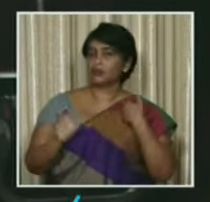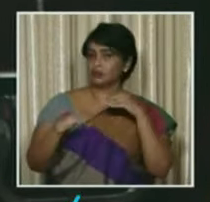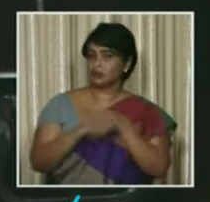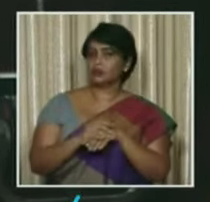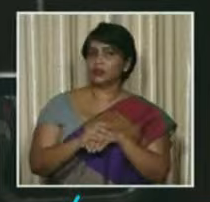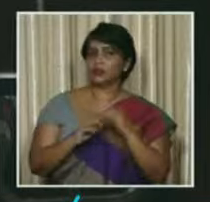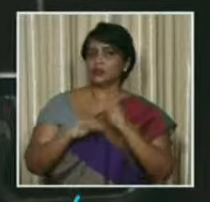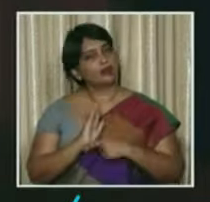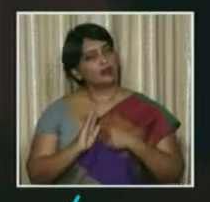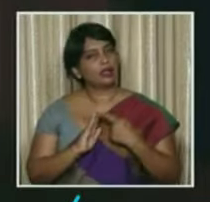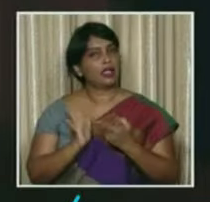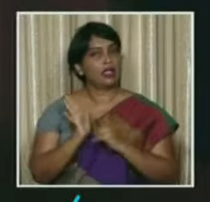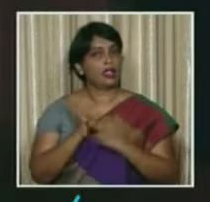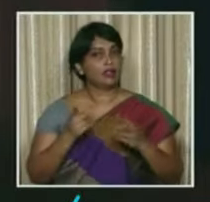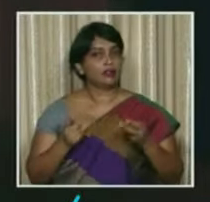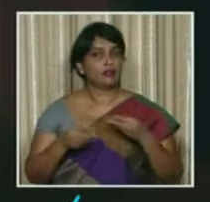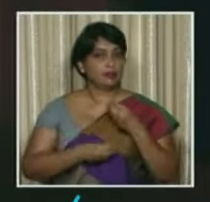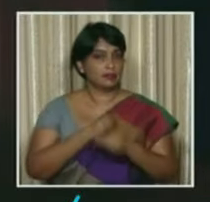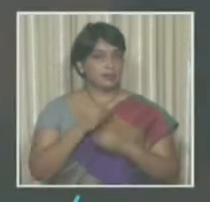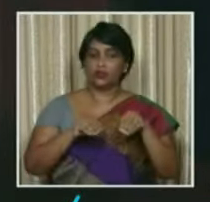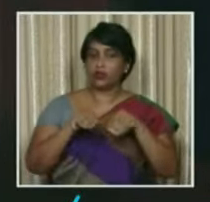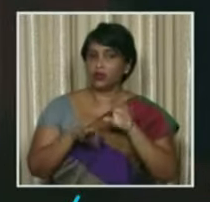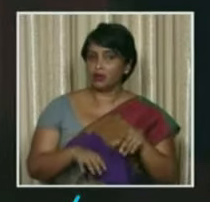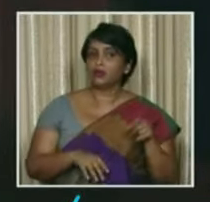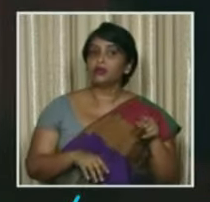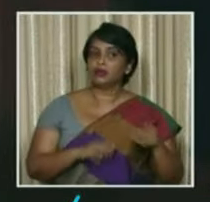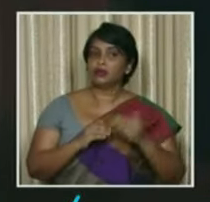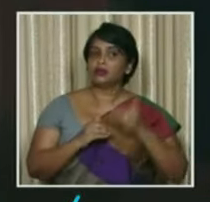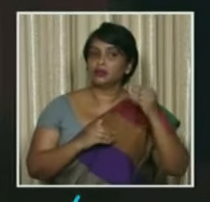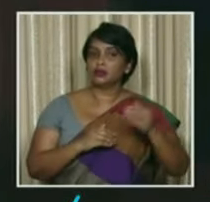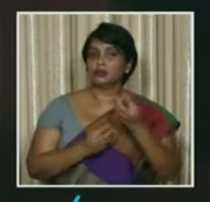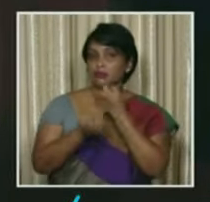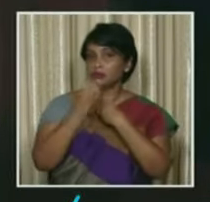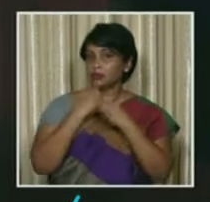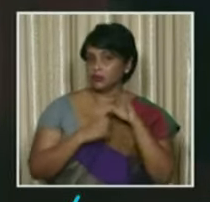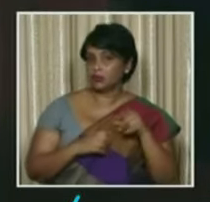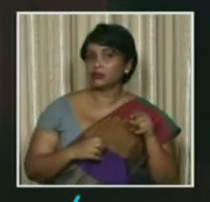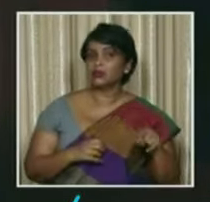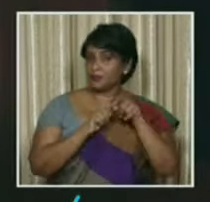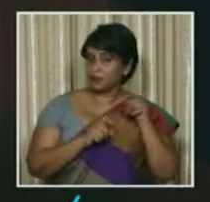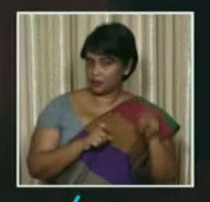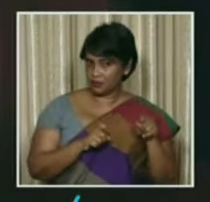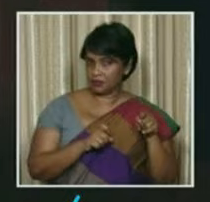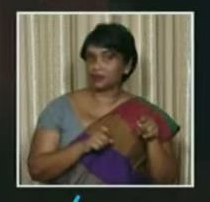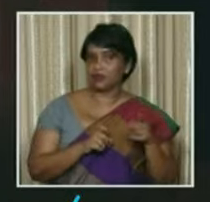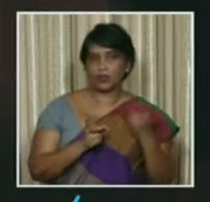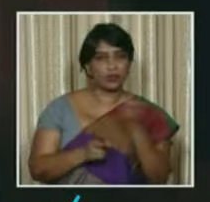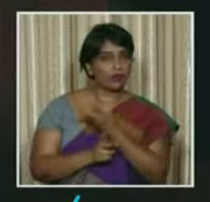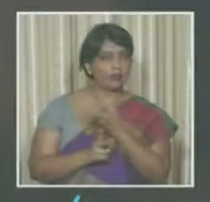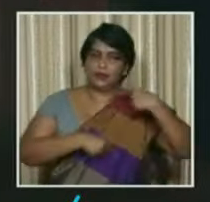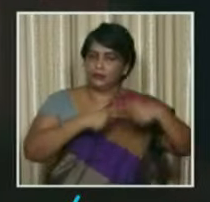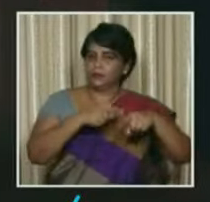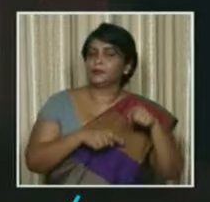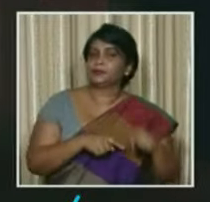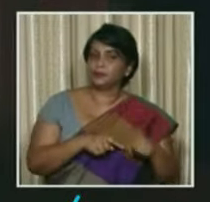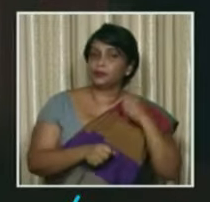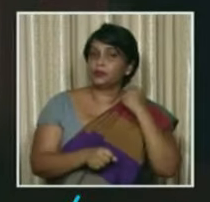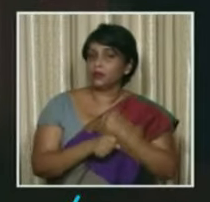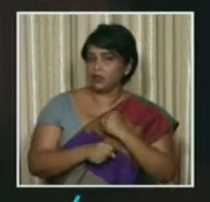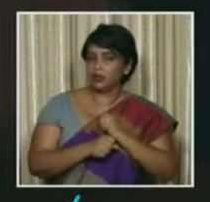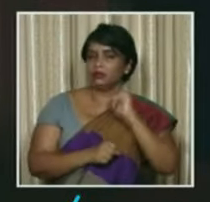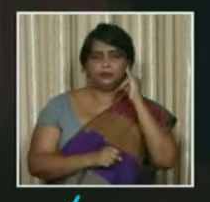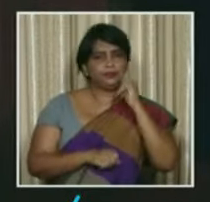මැදිහත්වලා වැඩපිළිවෙළක් යොදන්නේ නැද්ද? නිෂ්පාදනය කරන ගොවියා ඊගාවට පරිභෝජනය කරන පාරිභෝගිකයයි අතරමැදියෙක් ඉන්නවා. රජයේ